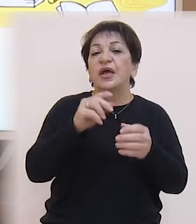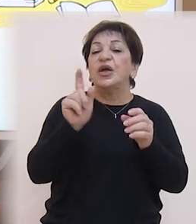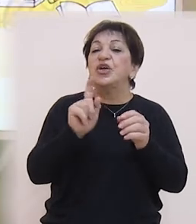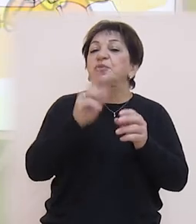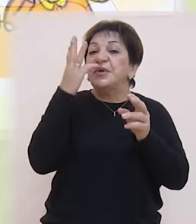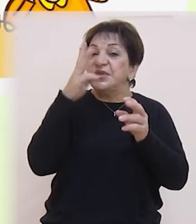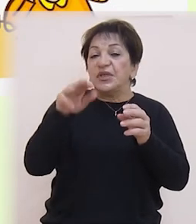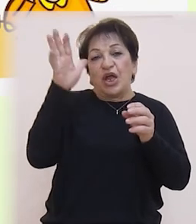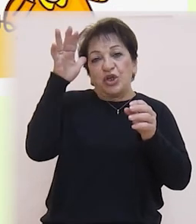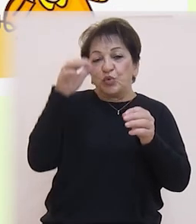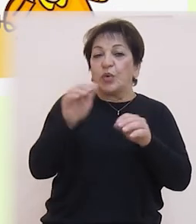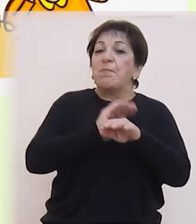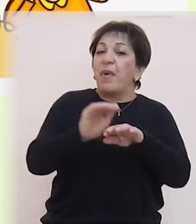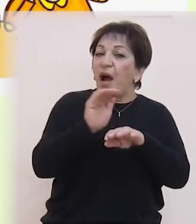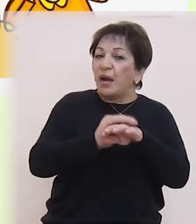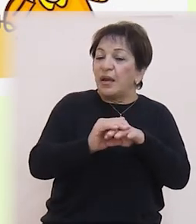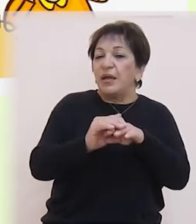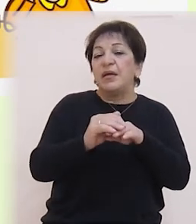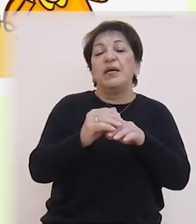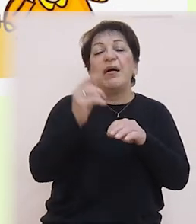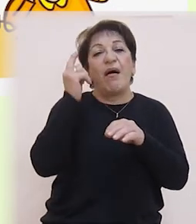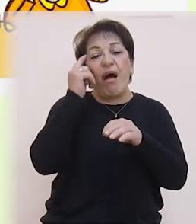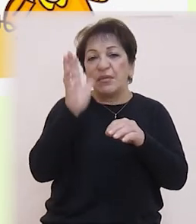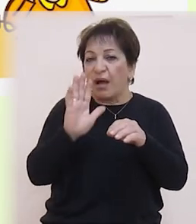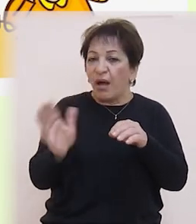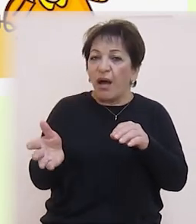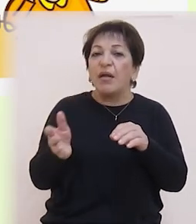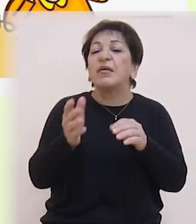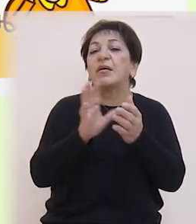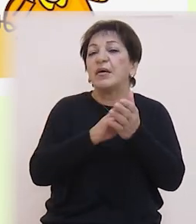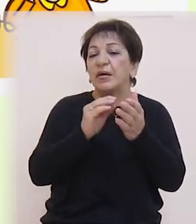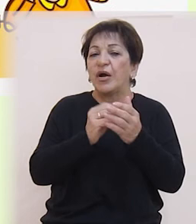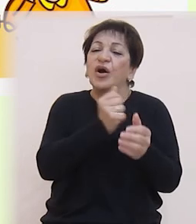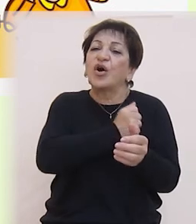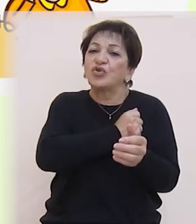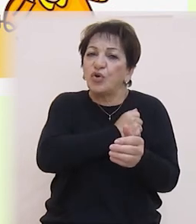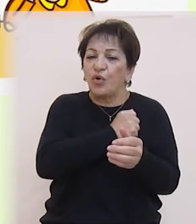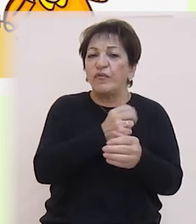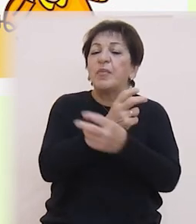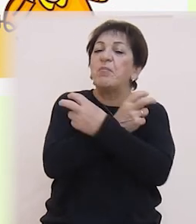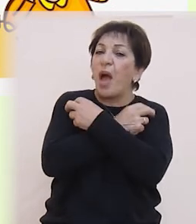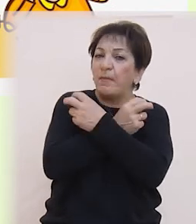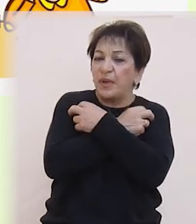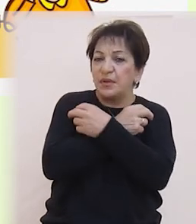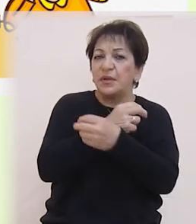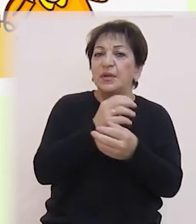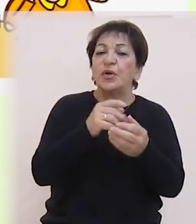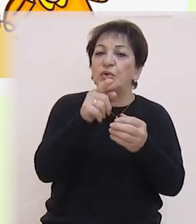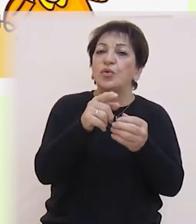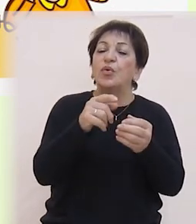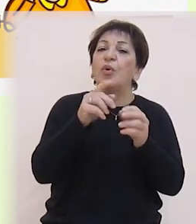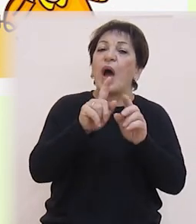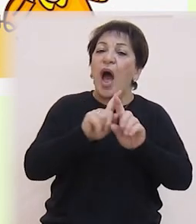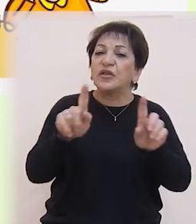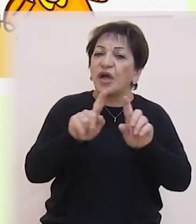Ինչպիսին էր իշուկը։ Բարի, անխելք, միամիտ, խղճով։ Կարող ես այս շարքը լրացնել քո